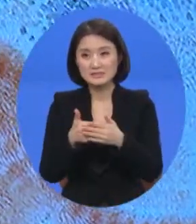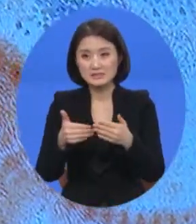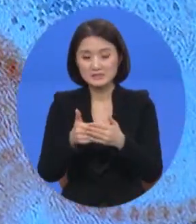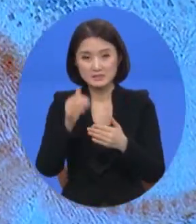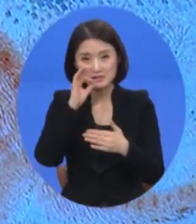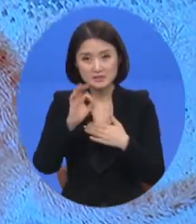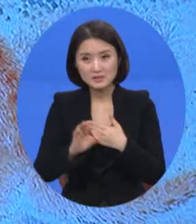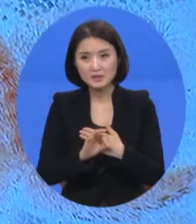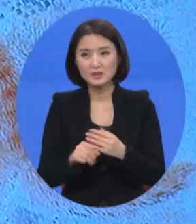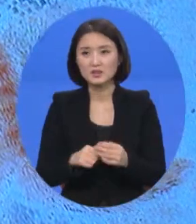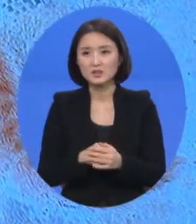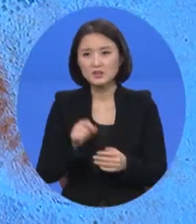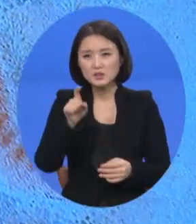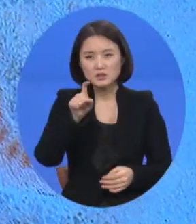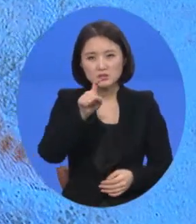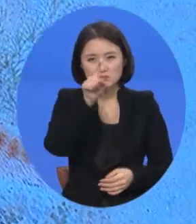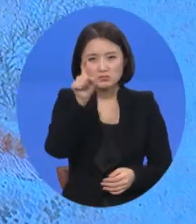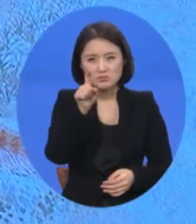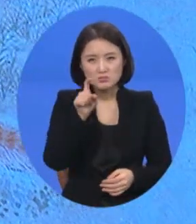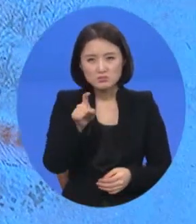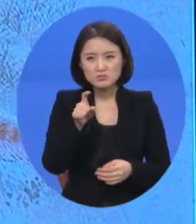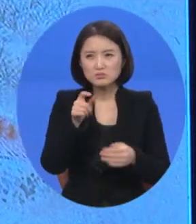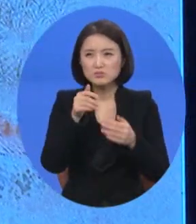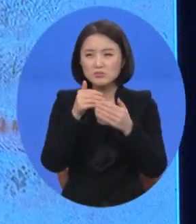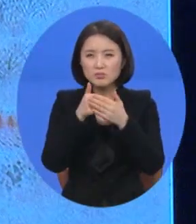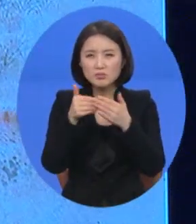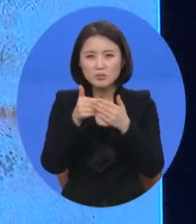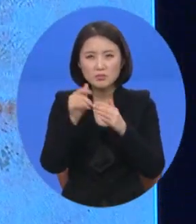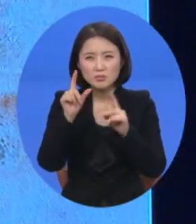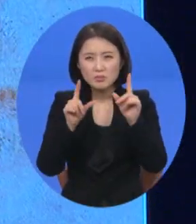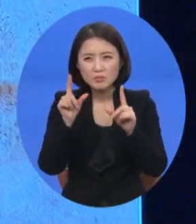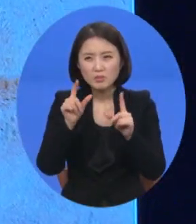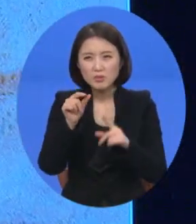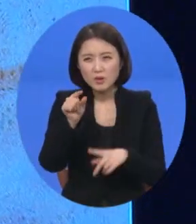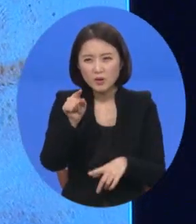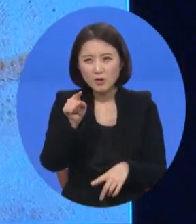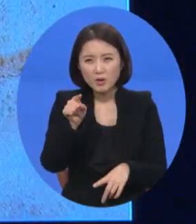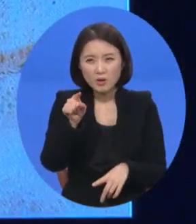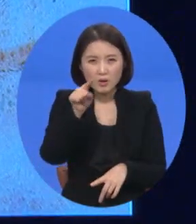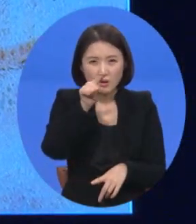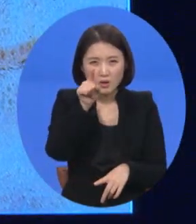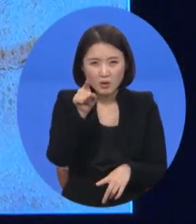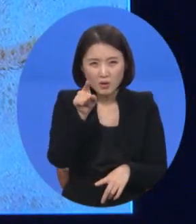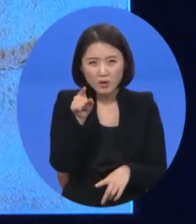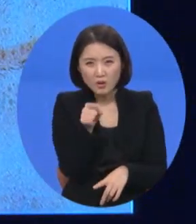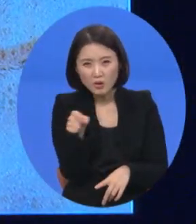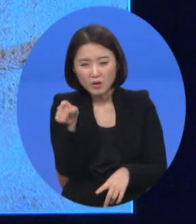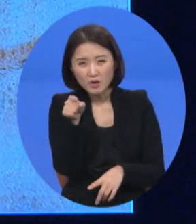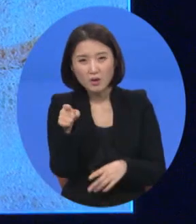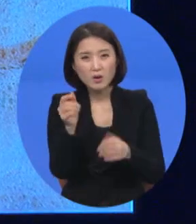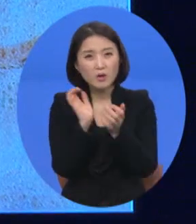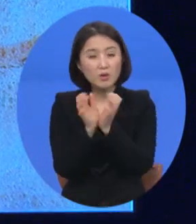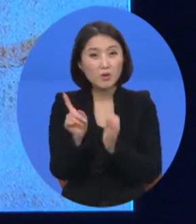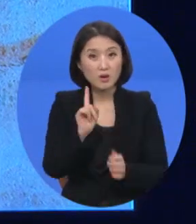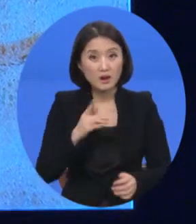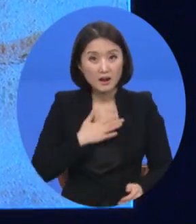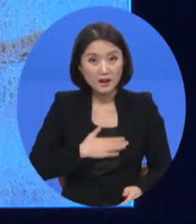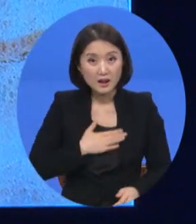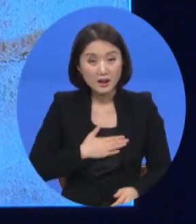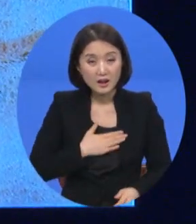물음표 모양으로 이렇게 고개를 들이민 조 키가 작은 졌고 첨 무슨 꽃인지 아시겠습니까